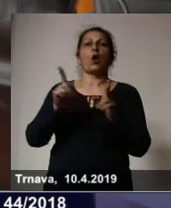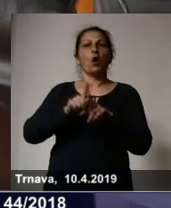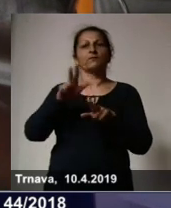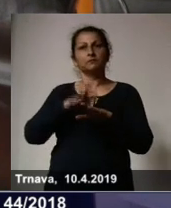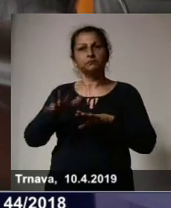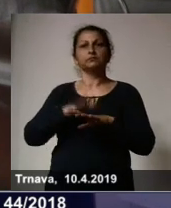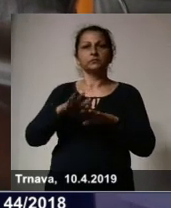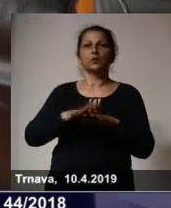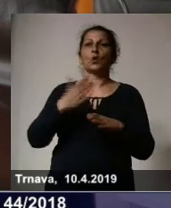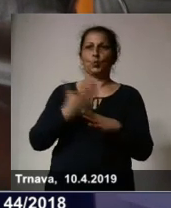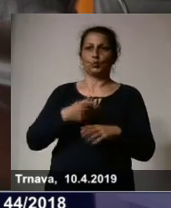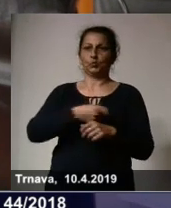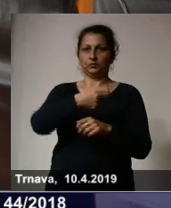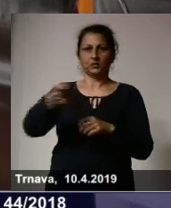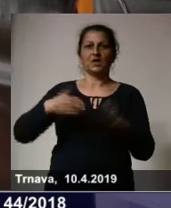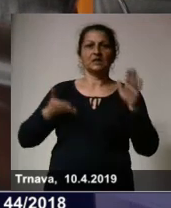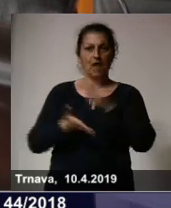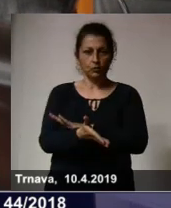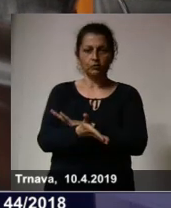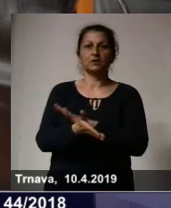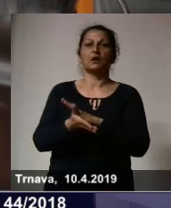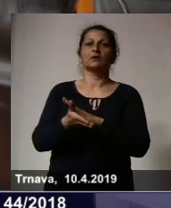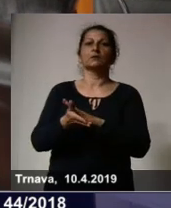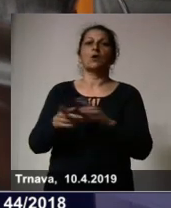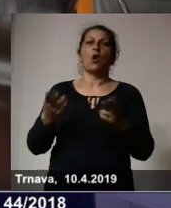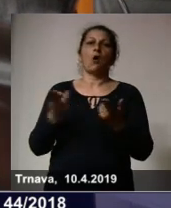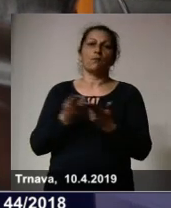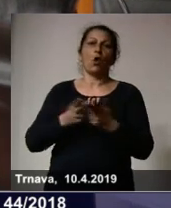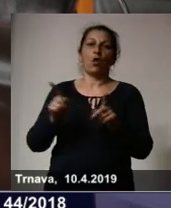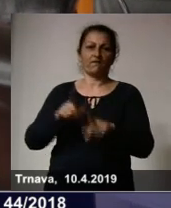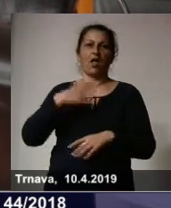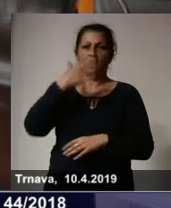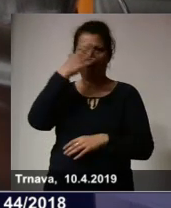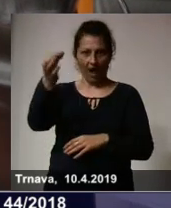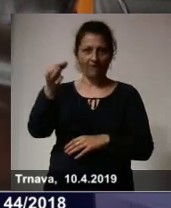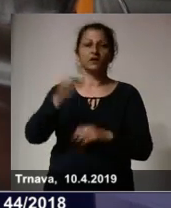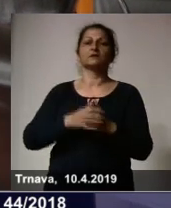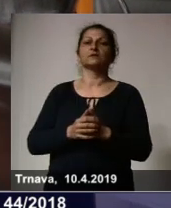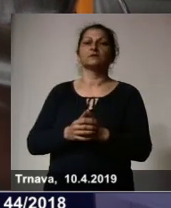posúdili a predkladajú zastupiteľstvu podľa toho aj návrhy.